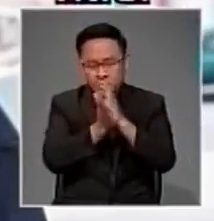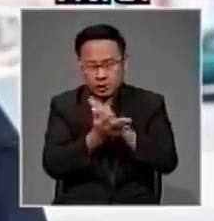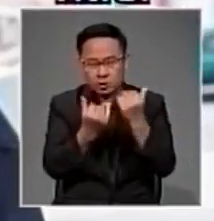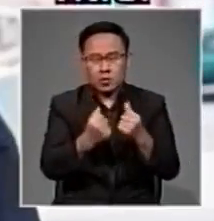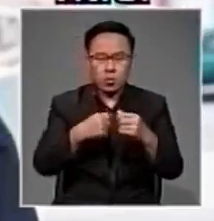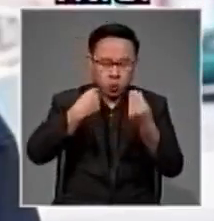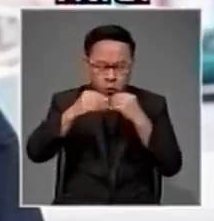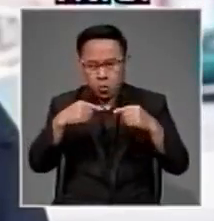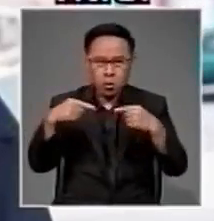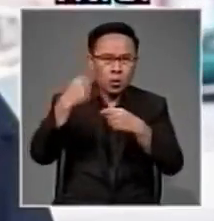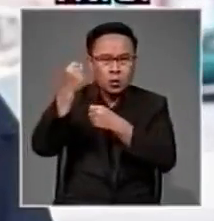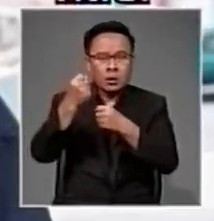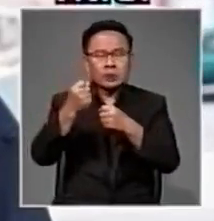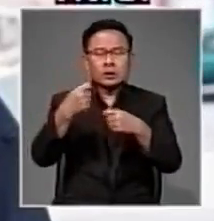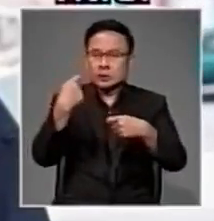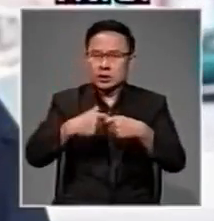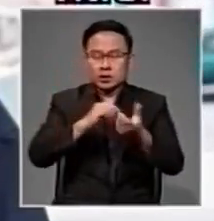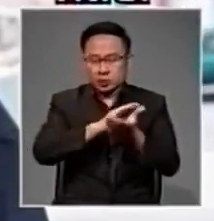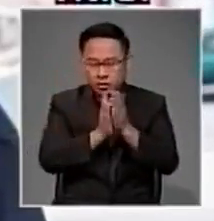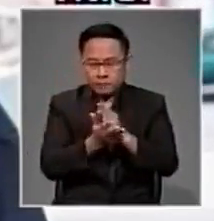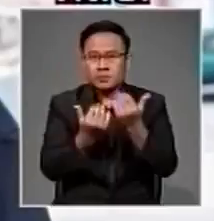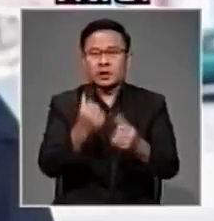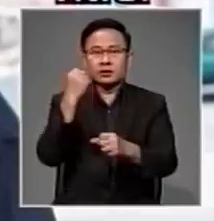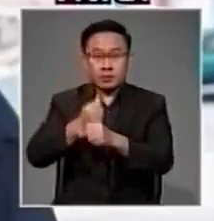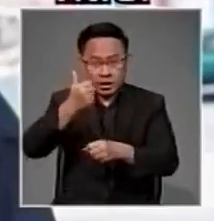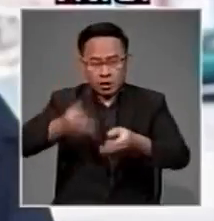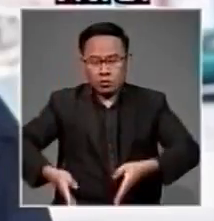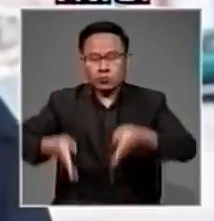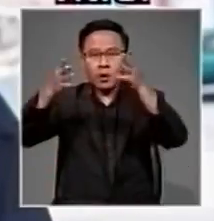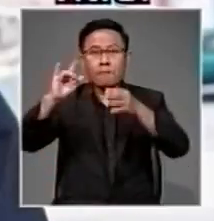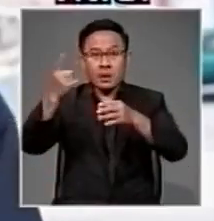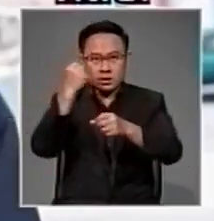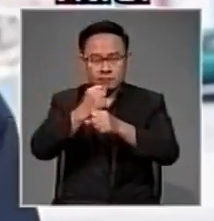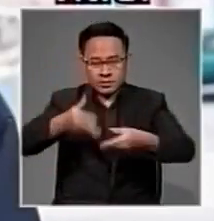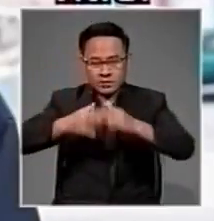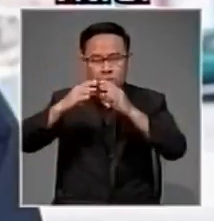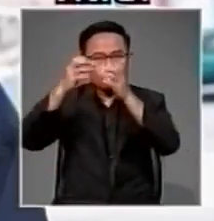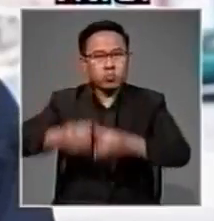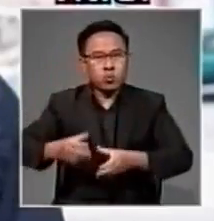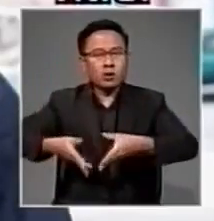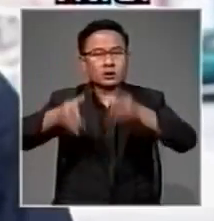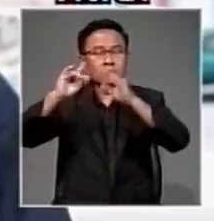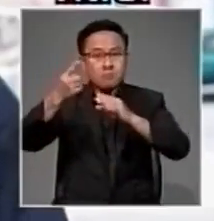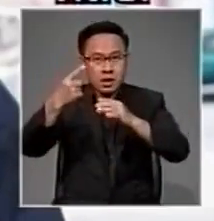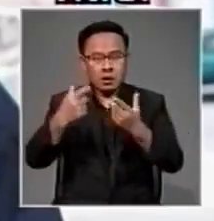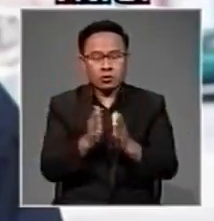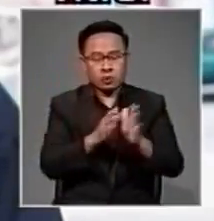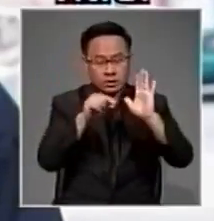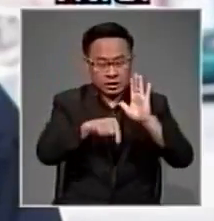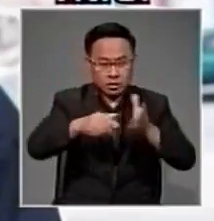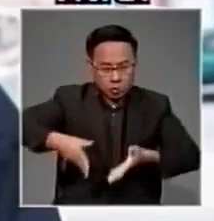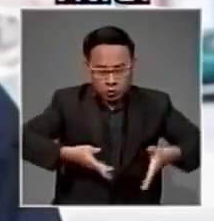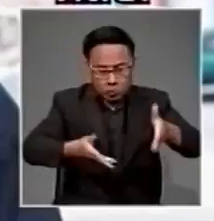ก็จะมีที่อยู่ใช้ดินแดงเนี่ยจำนวน 22,000 หน่วยนะครับอีกไปข้างหน้านะครับแล้วตามโครงการลาดพร้าวเนี่ยเป็นโครงการ